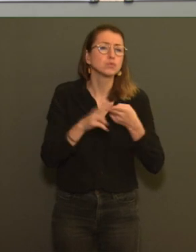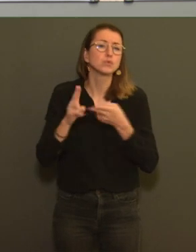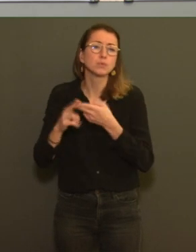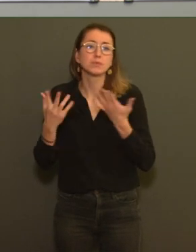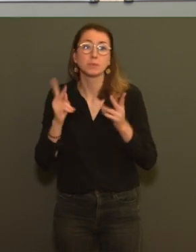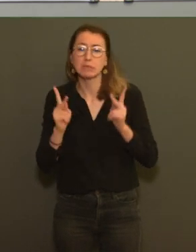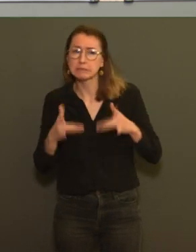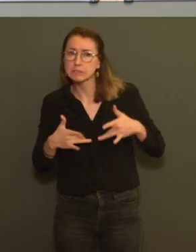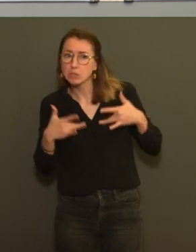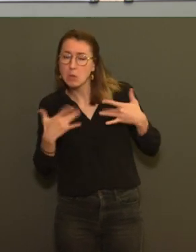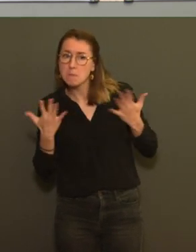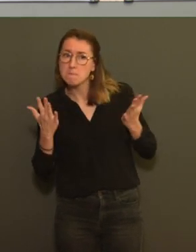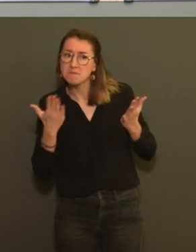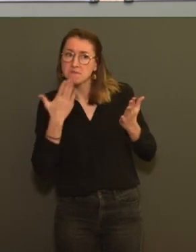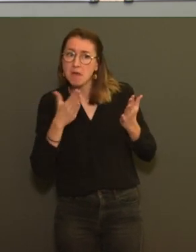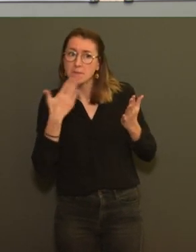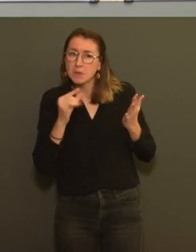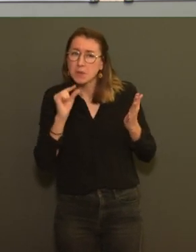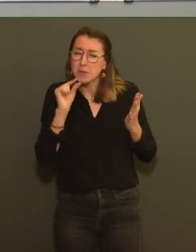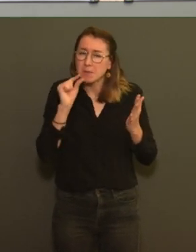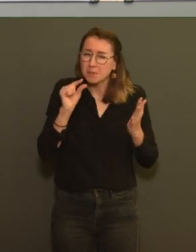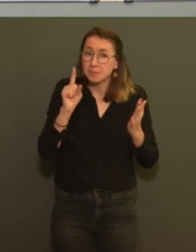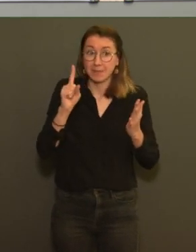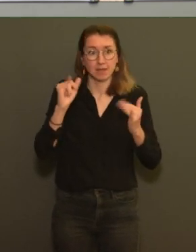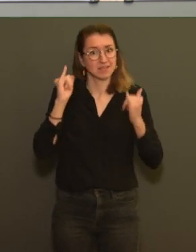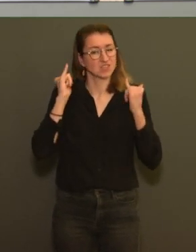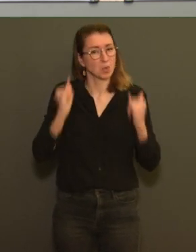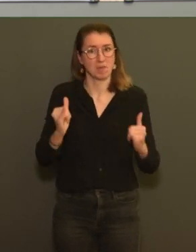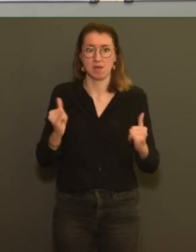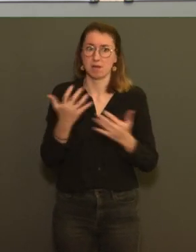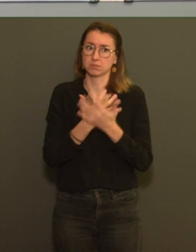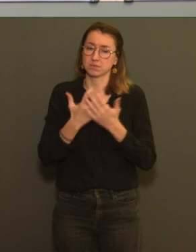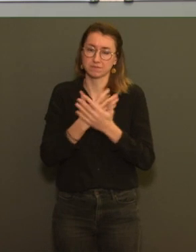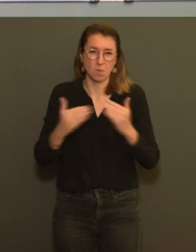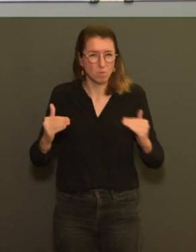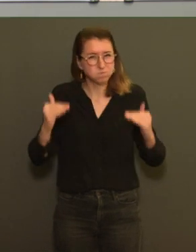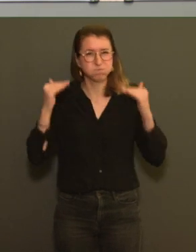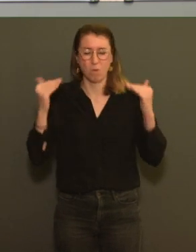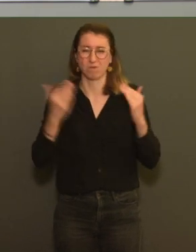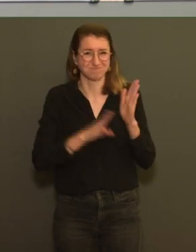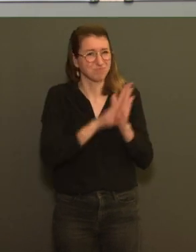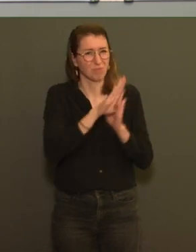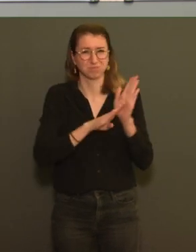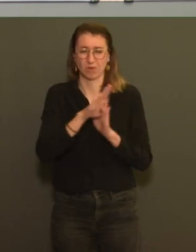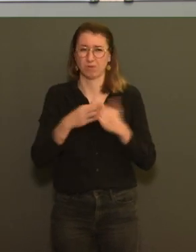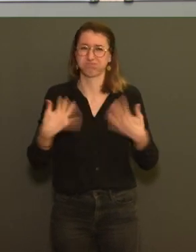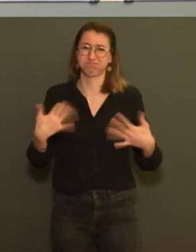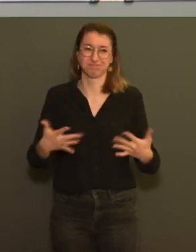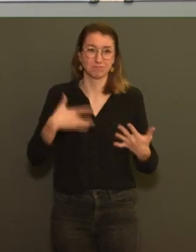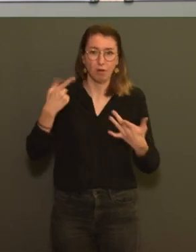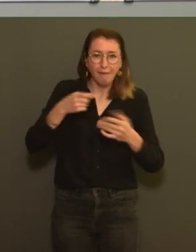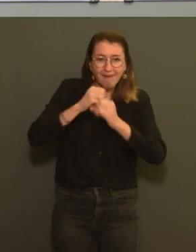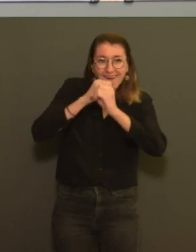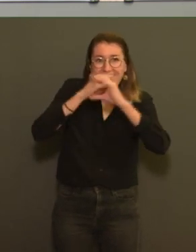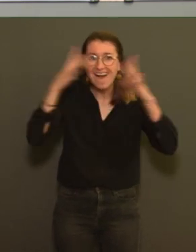après jour, mais ils continuent d'augmenter et pour l'instant, il ne faut pas les prendre comme étant quelque chose qui nous